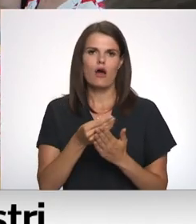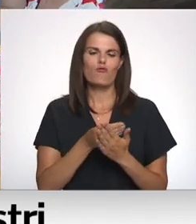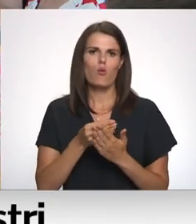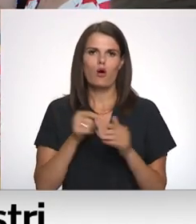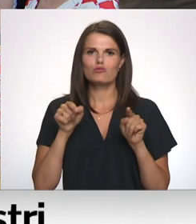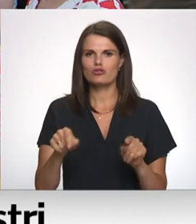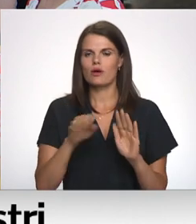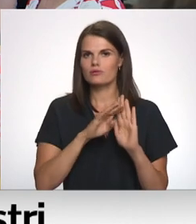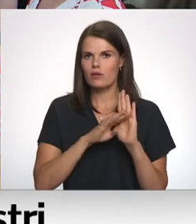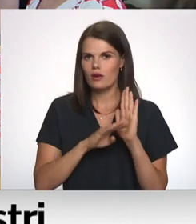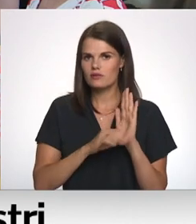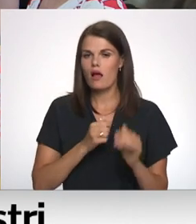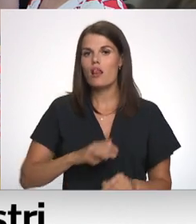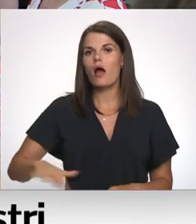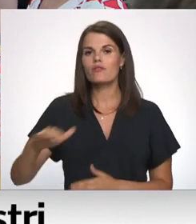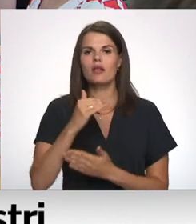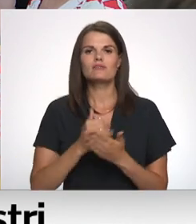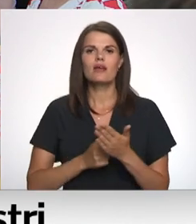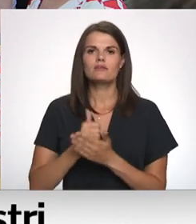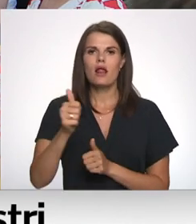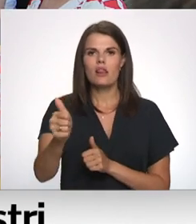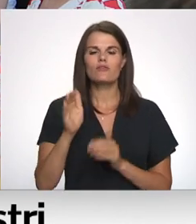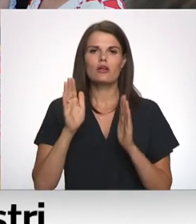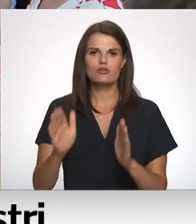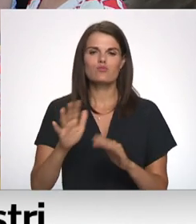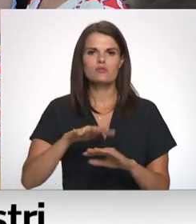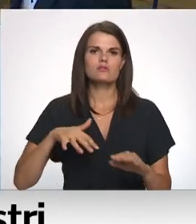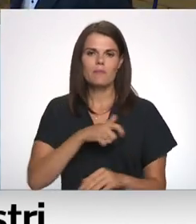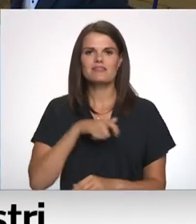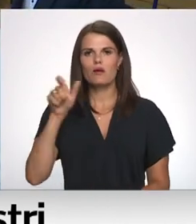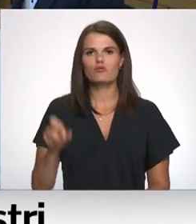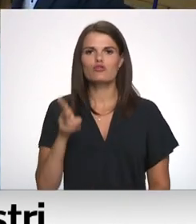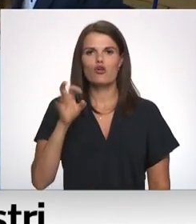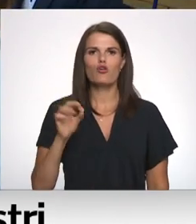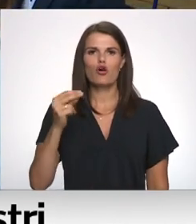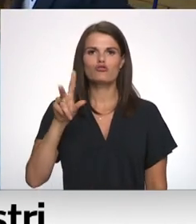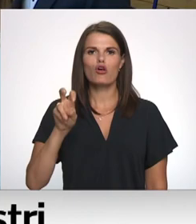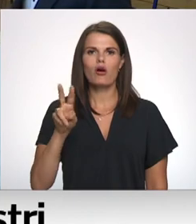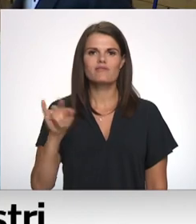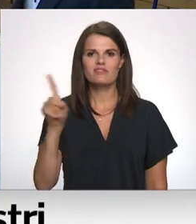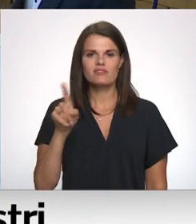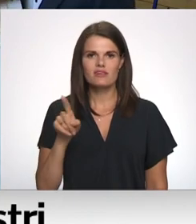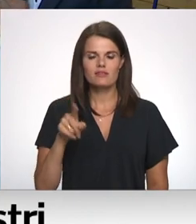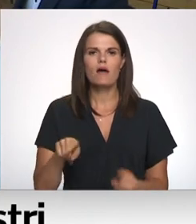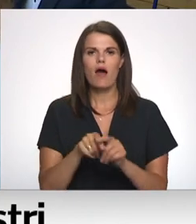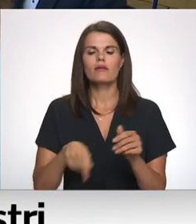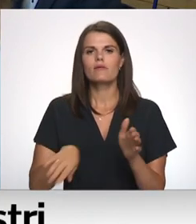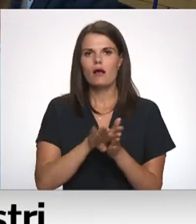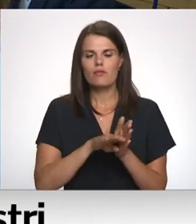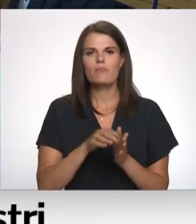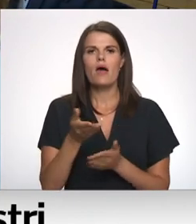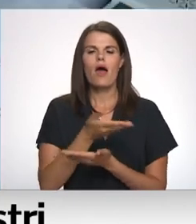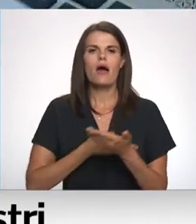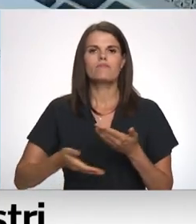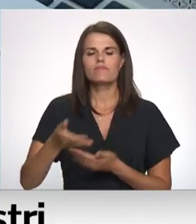sarakstā. Latgalē saraksta līderis būs Saeimas deputāts Rihards Kozlauskis. Deputāta kandidātu vidū ir arī reģionālo sadarbības